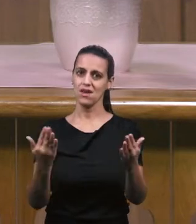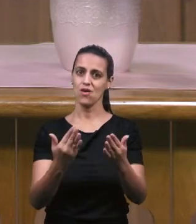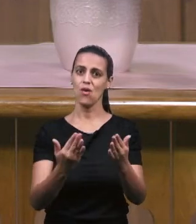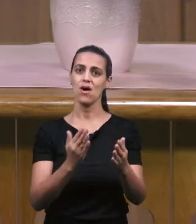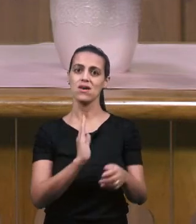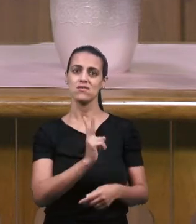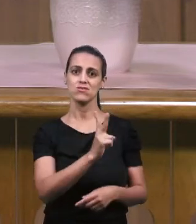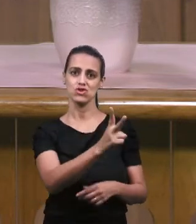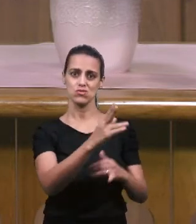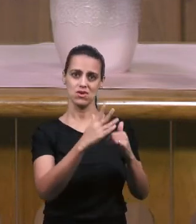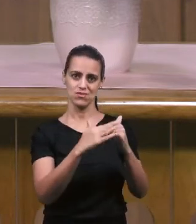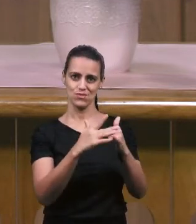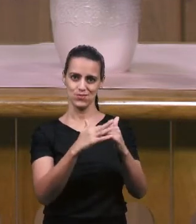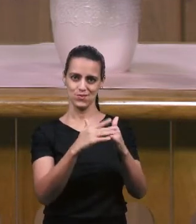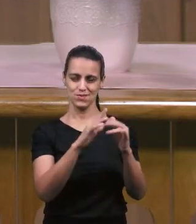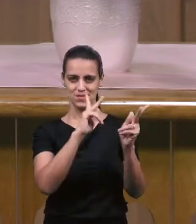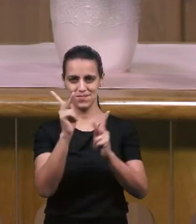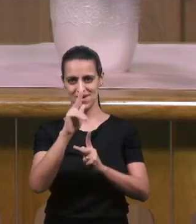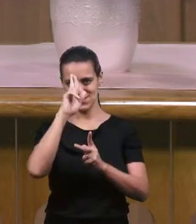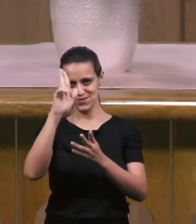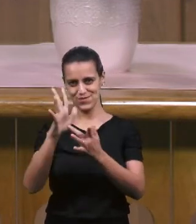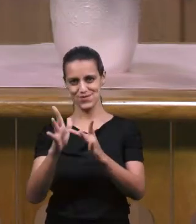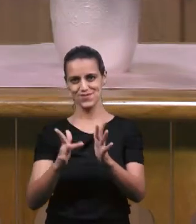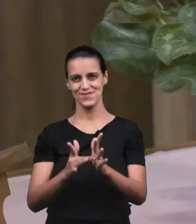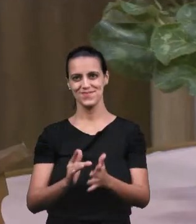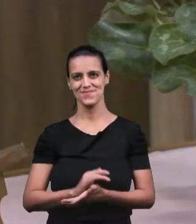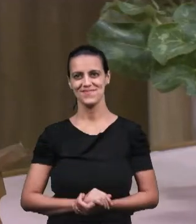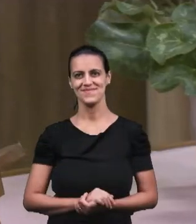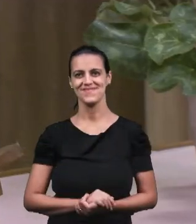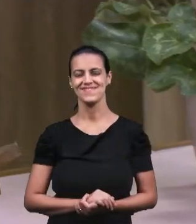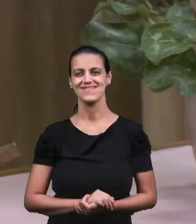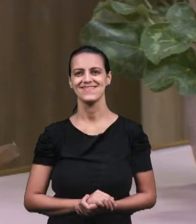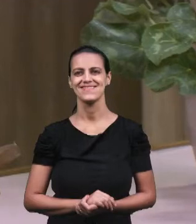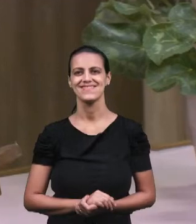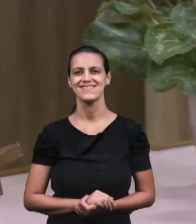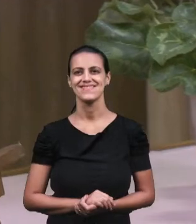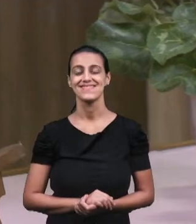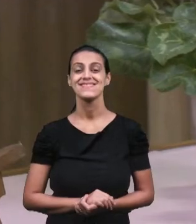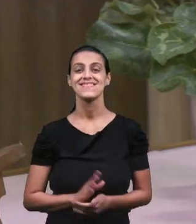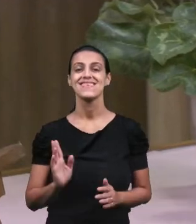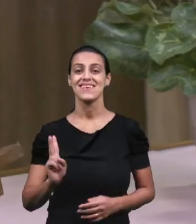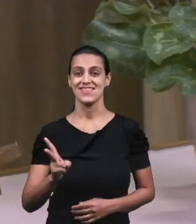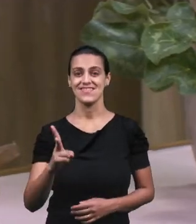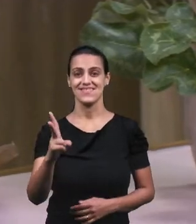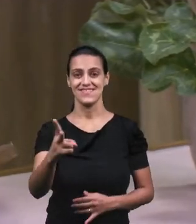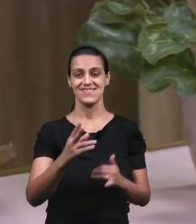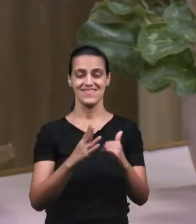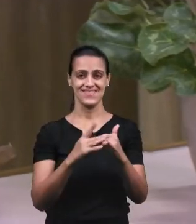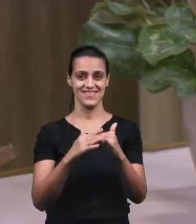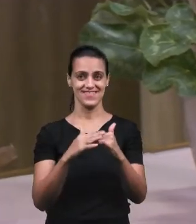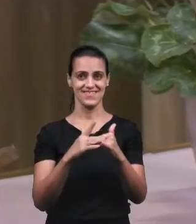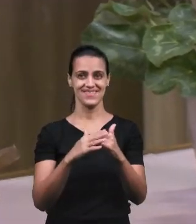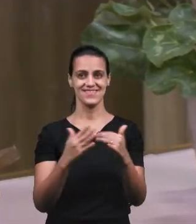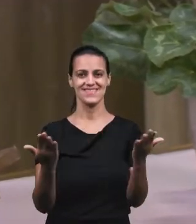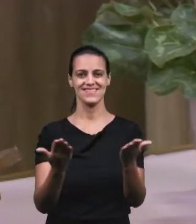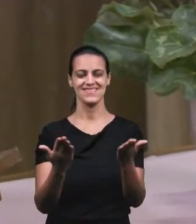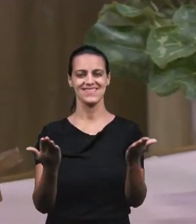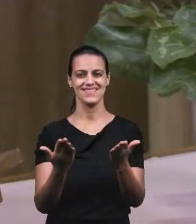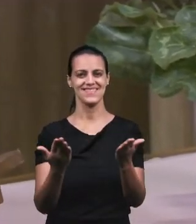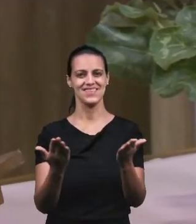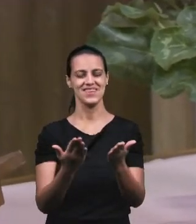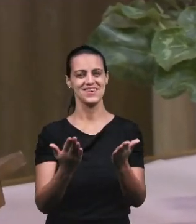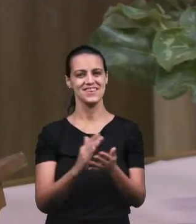assistent par le canal YouTube. À tous, la paix du Seigneur Jésus. Maintenant, nous continuons ici par YouTube et nous allons